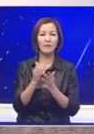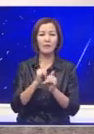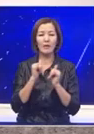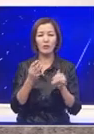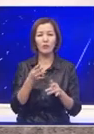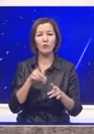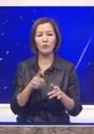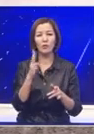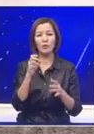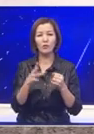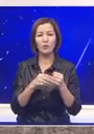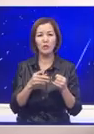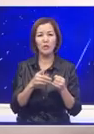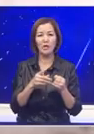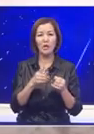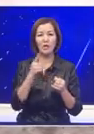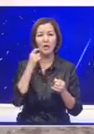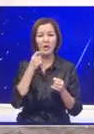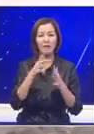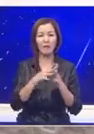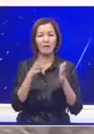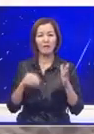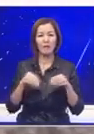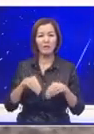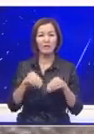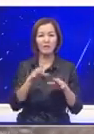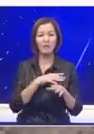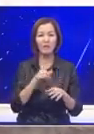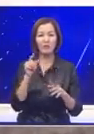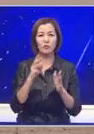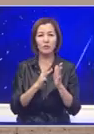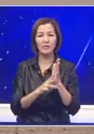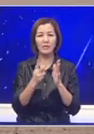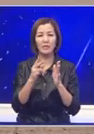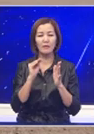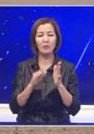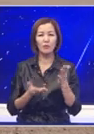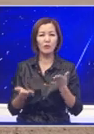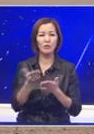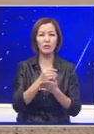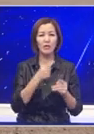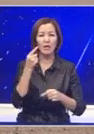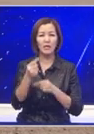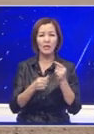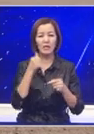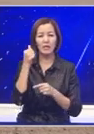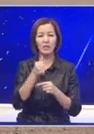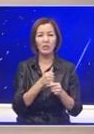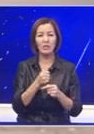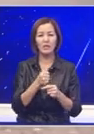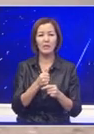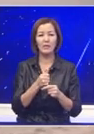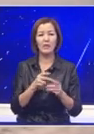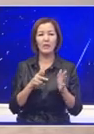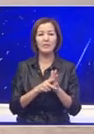4200 гектар жерге қант қызылшасы себілді. Нәтижесінде 182 мың тонна өнім жиналды. Ал келер жылы 8100 гектар жерге